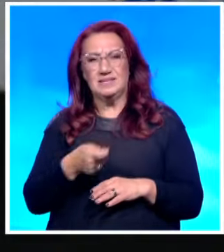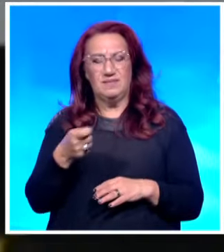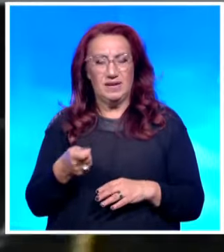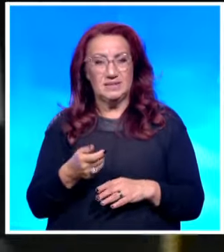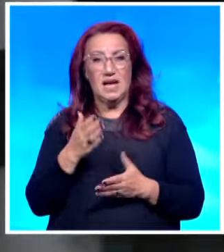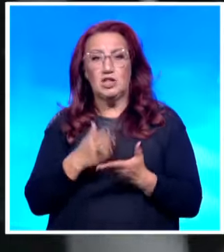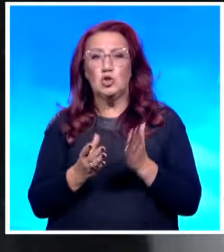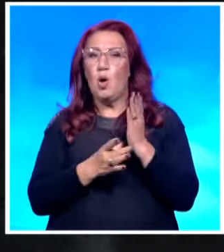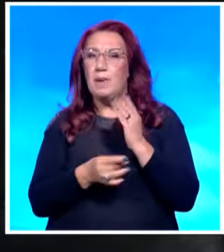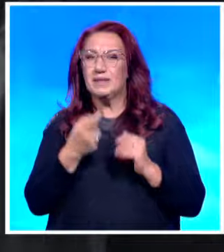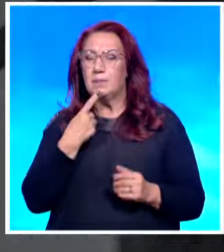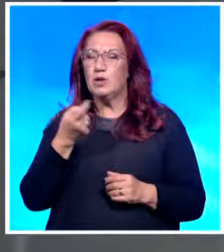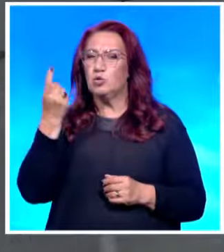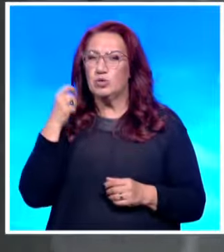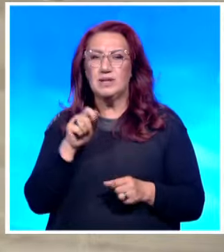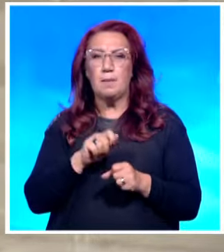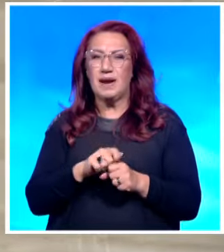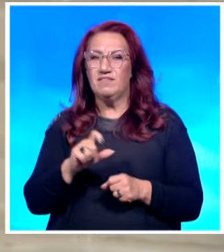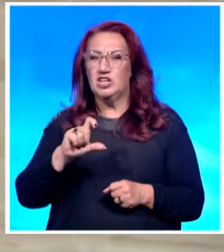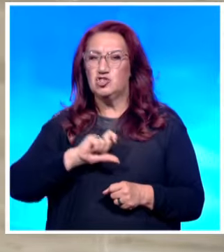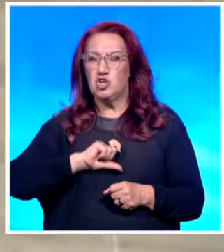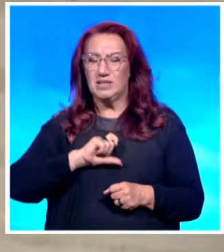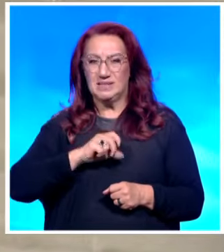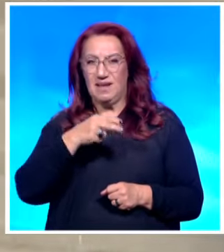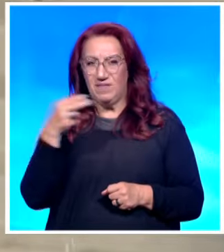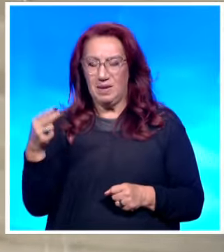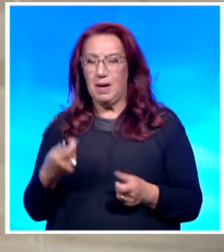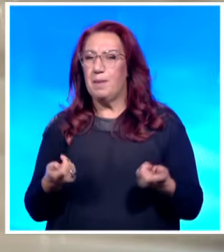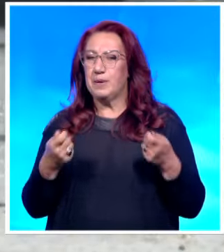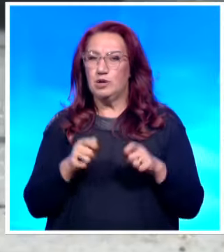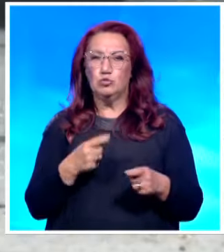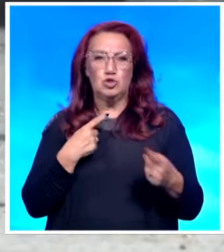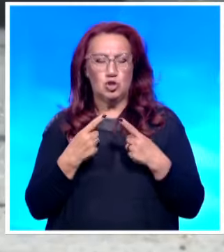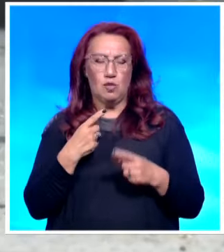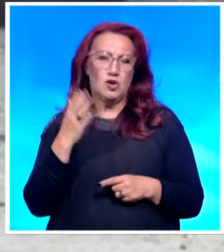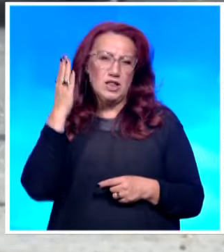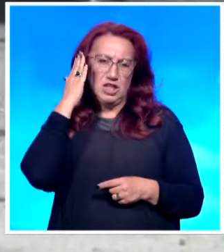границата се извършваше от частна фирма. С изтичане на договора държавата си върна